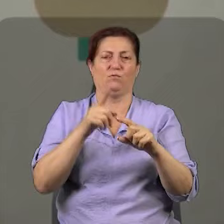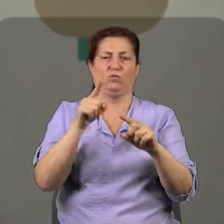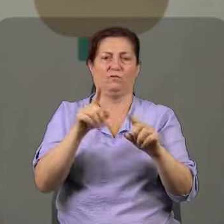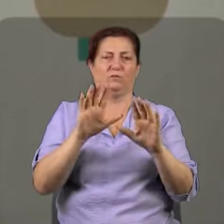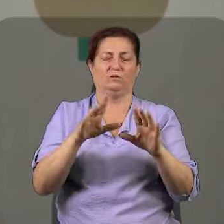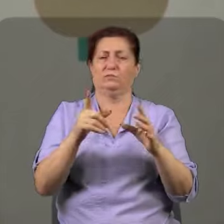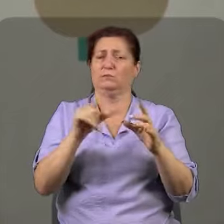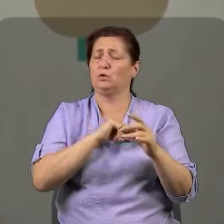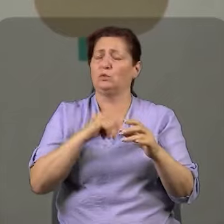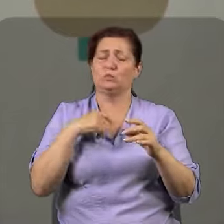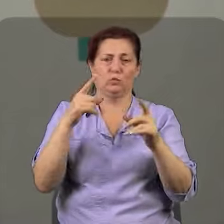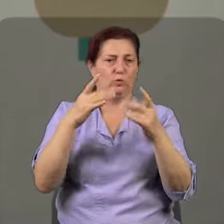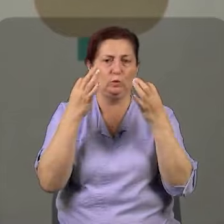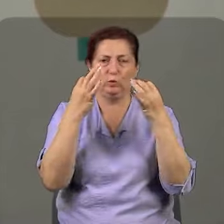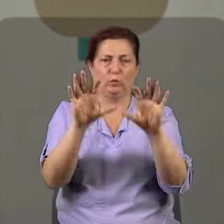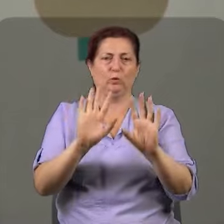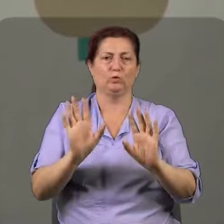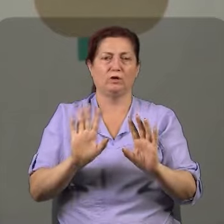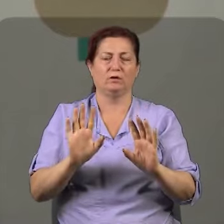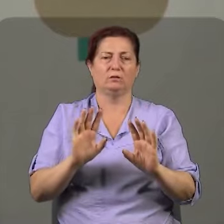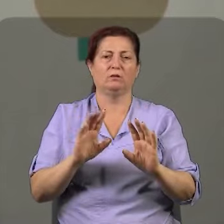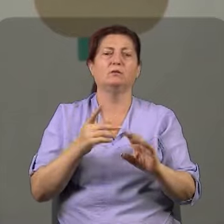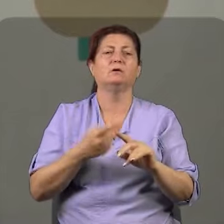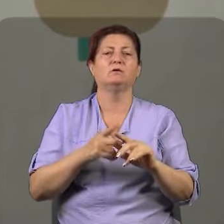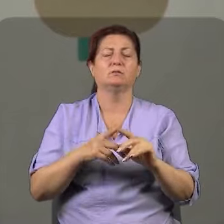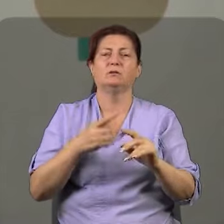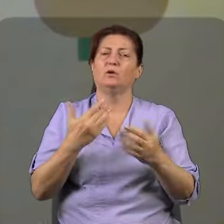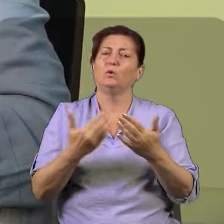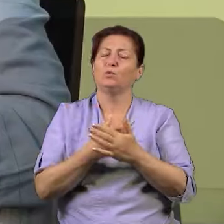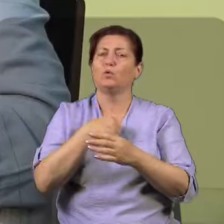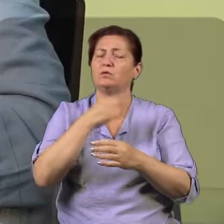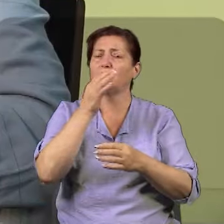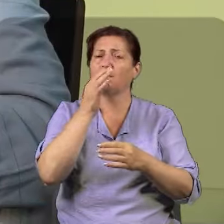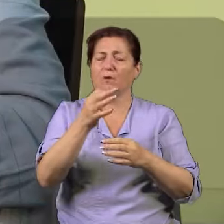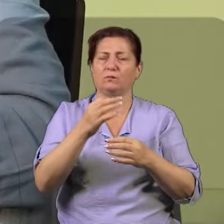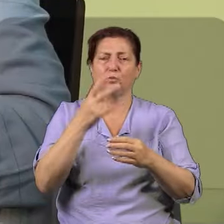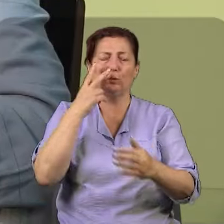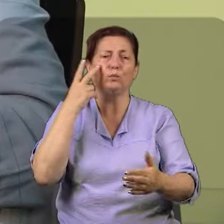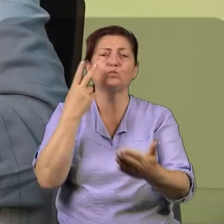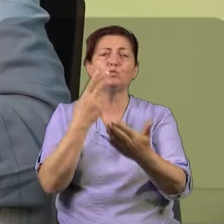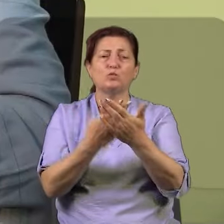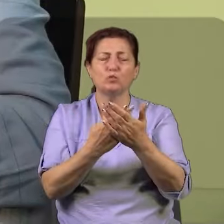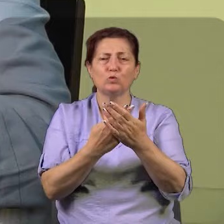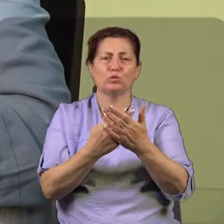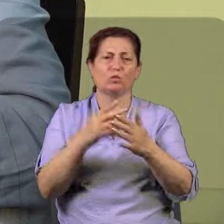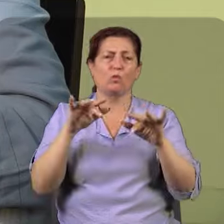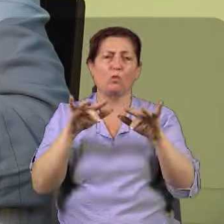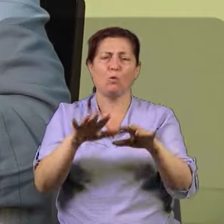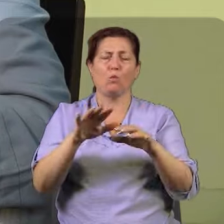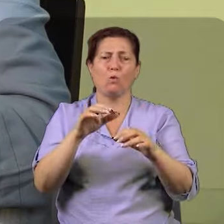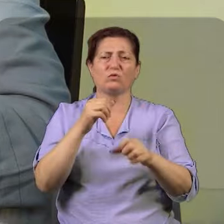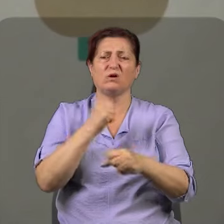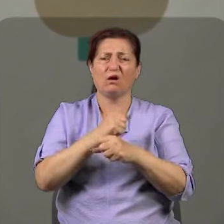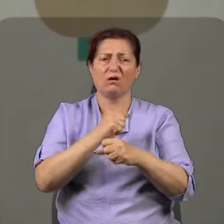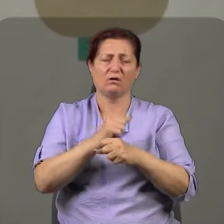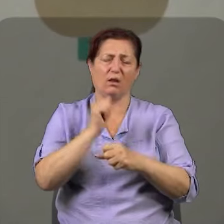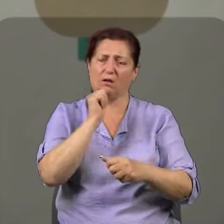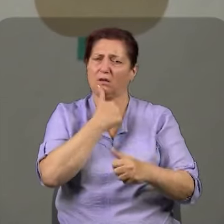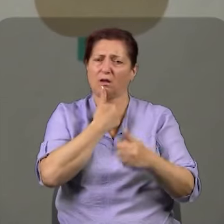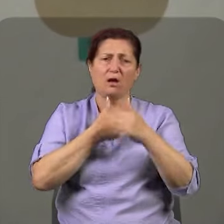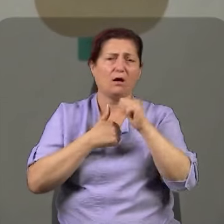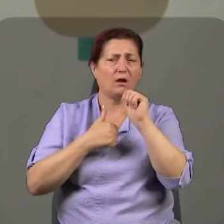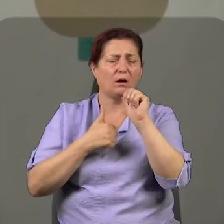ոնց որ չեն անել, էլի, և դա այլ եմ ասում, ցույց է տալիս ոնց որ որոշում կայացնողների տկարությունն է հարցը, որ չեն կարողանում